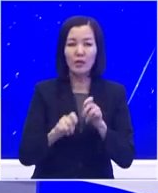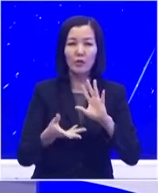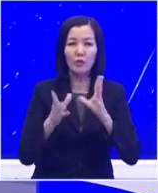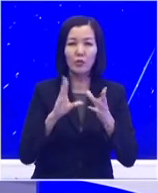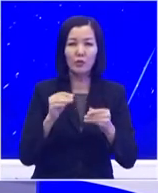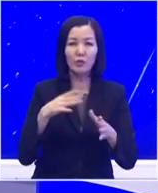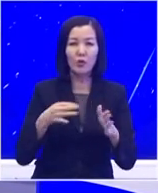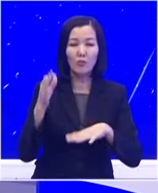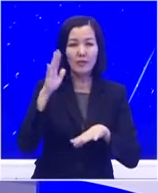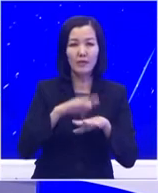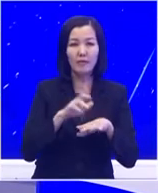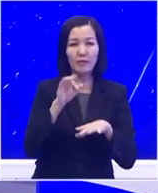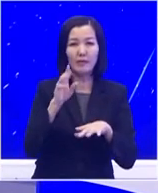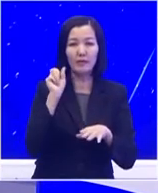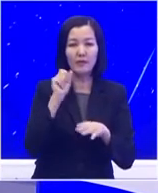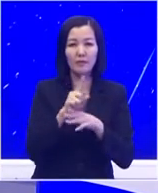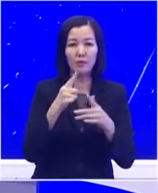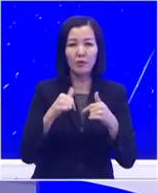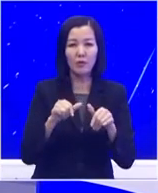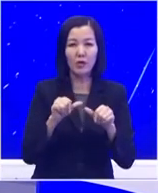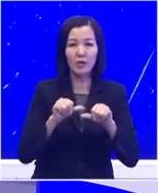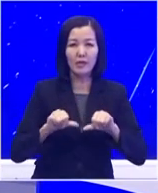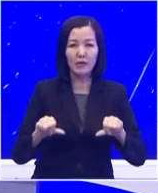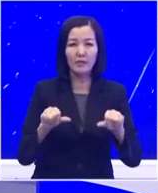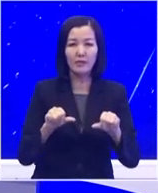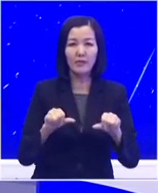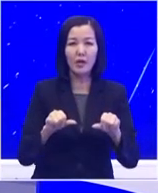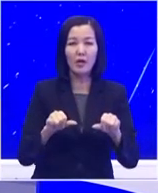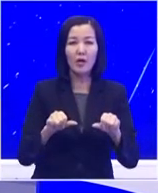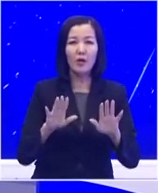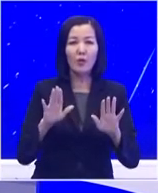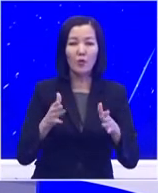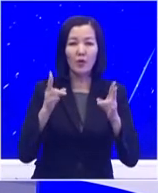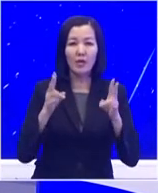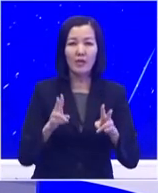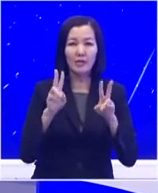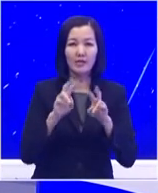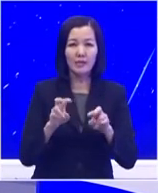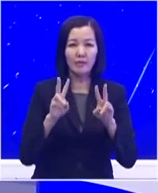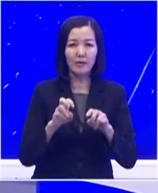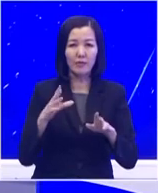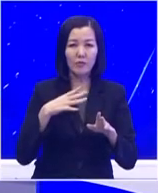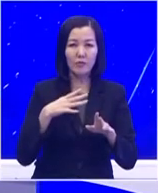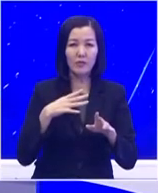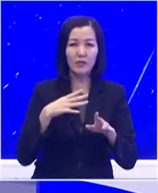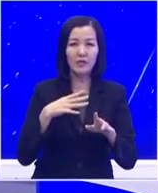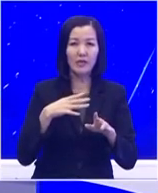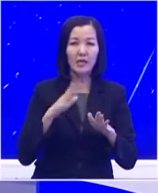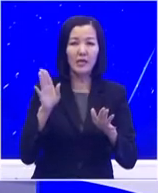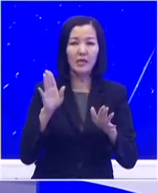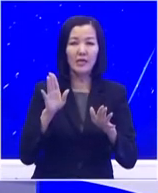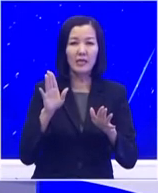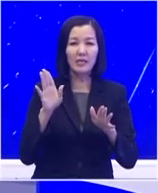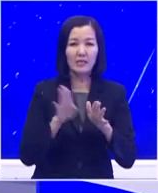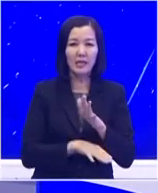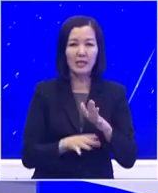шықты. Облыс әкімі Амандық Баталовтың тапсырмасымен құрылған арнайы жұмыс тобы оқиғаның себеп салдарын анықтады. Осы істе салғырттық